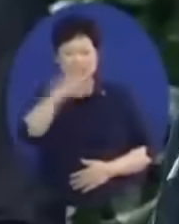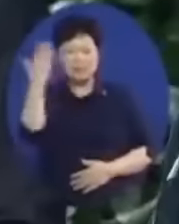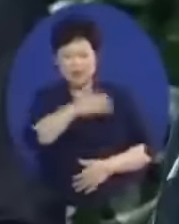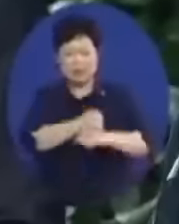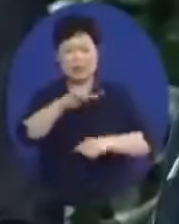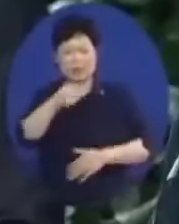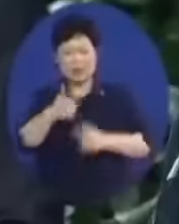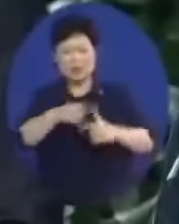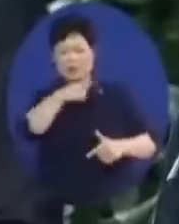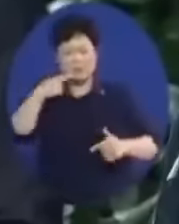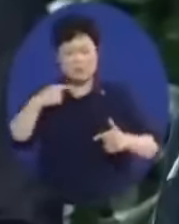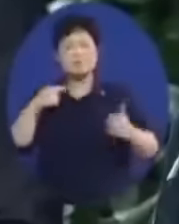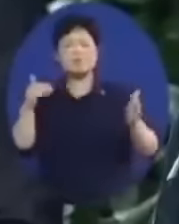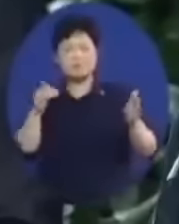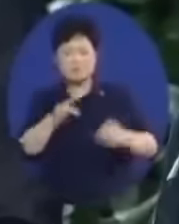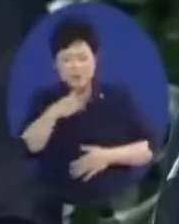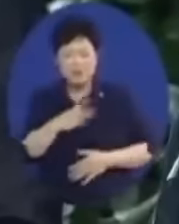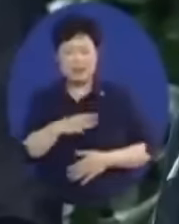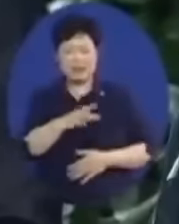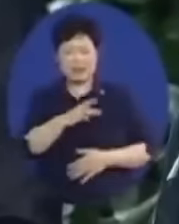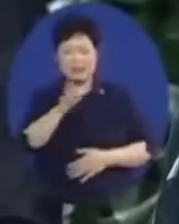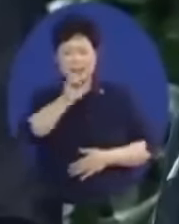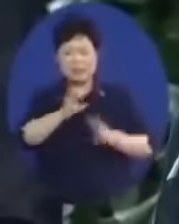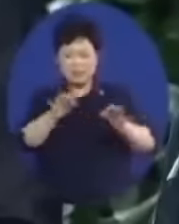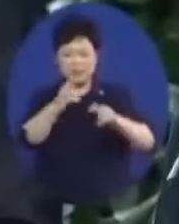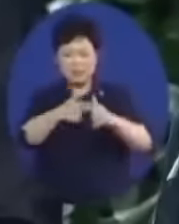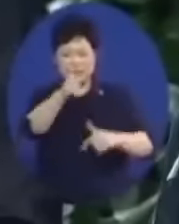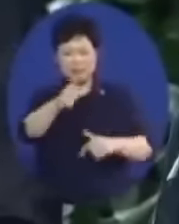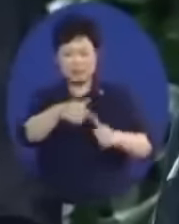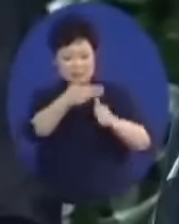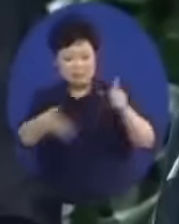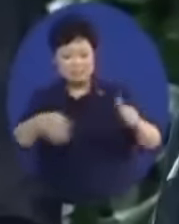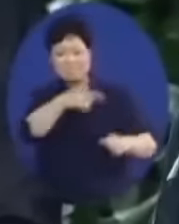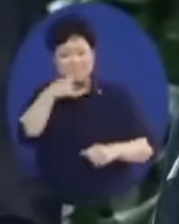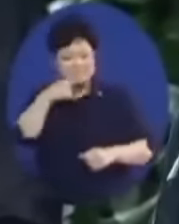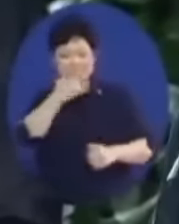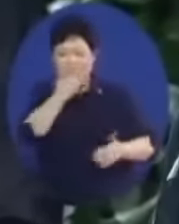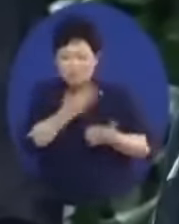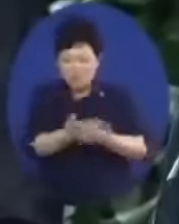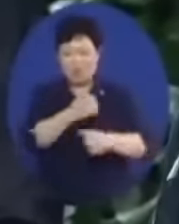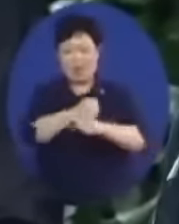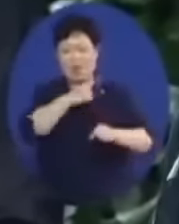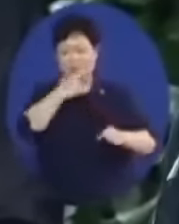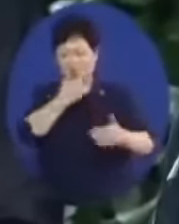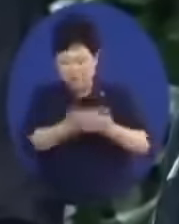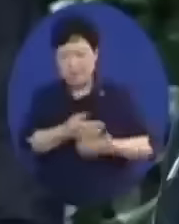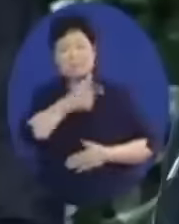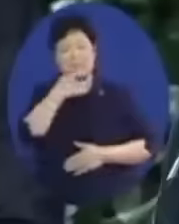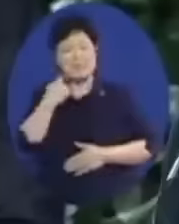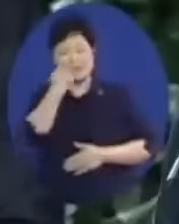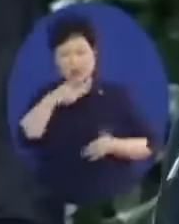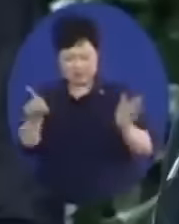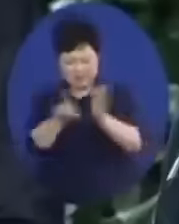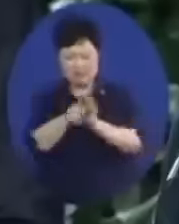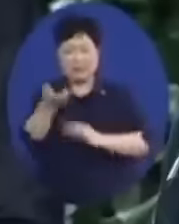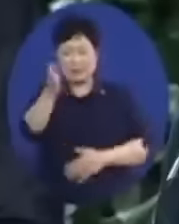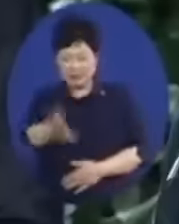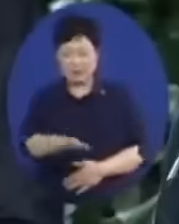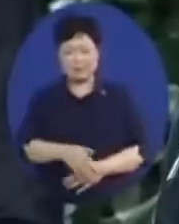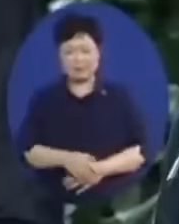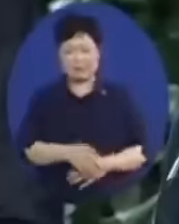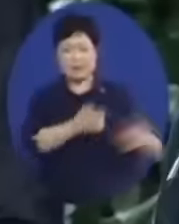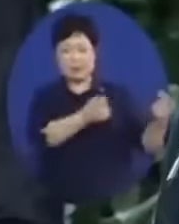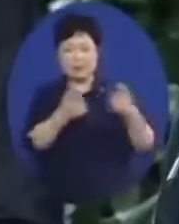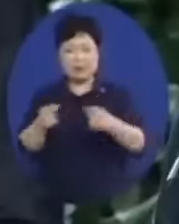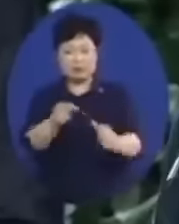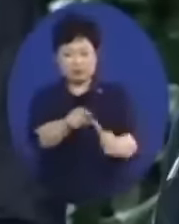성쾌하기도 예수의 피밖에 없네. 예수의 벌린 피 귀하고 귀한 피인 것입니다. 그러나